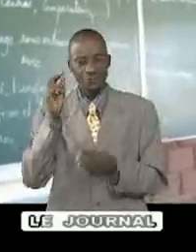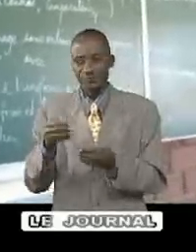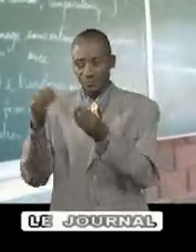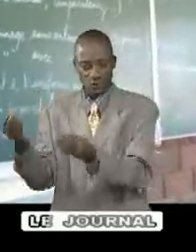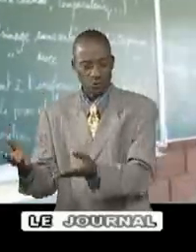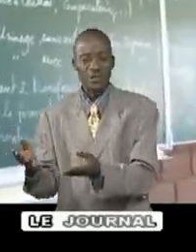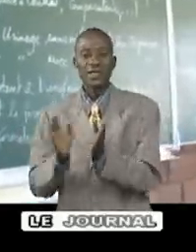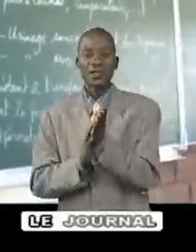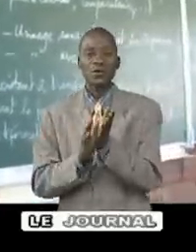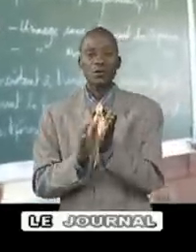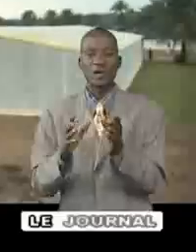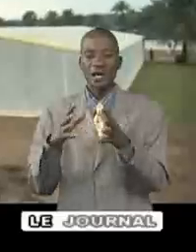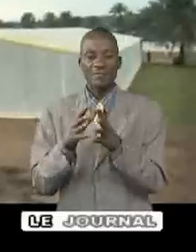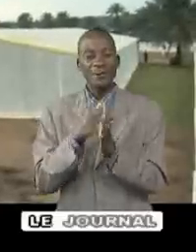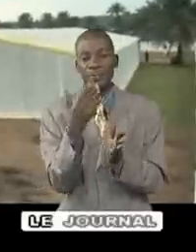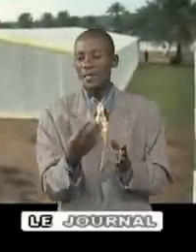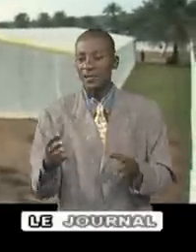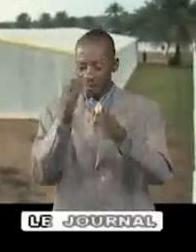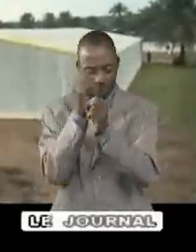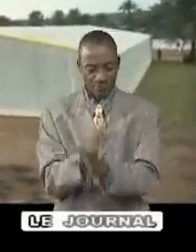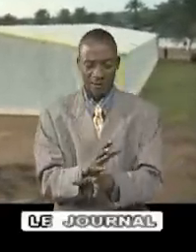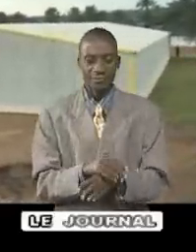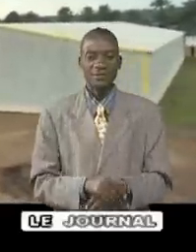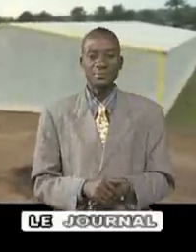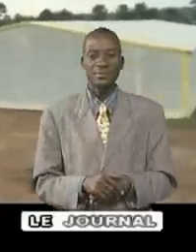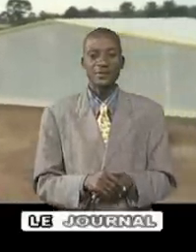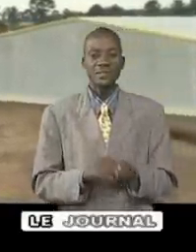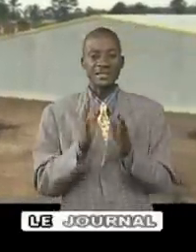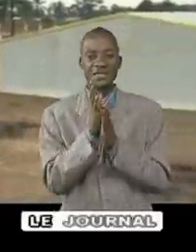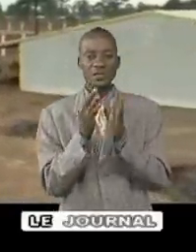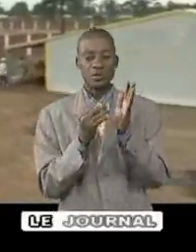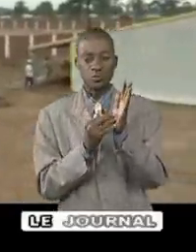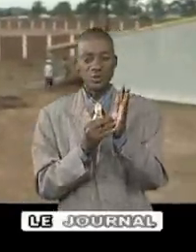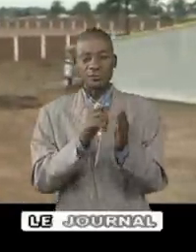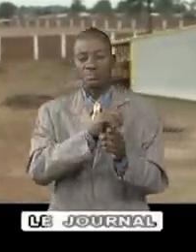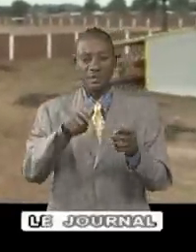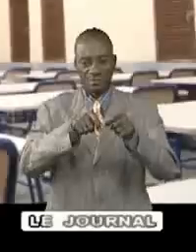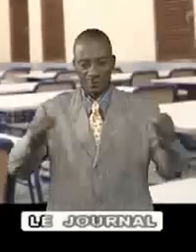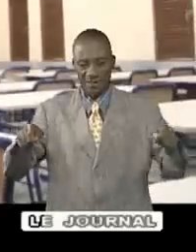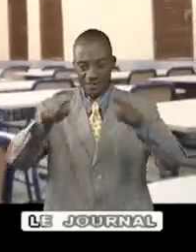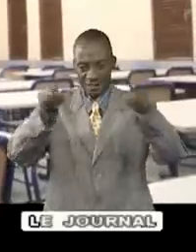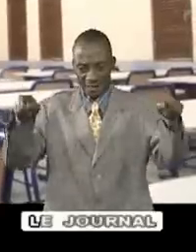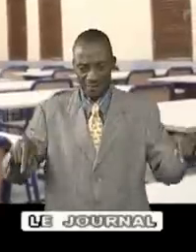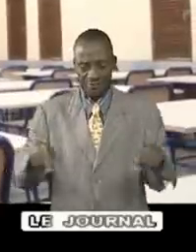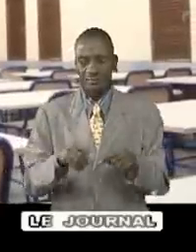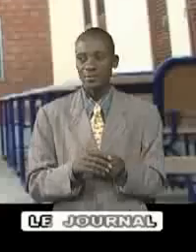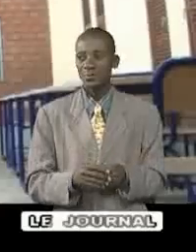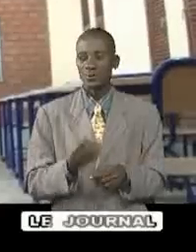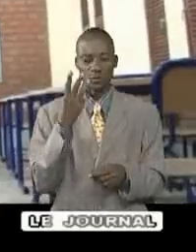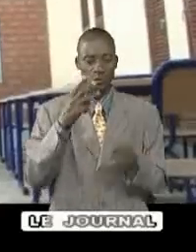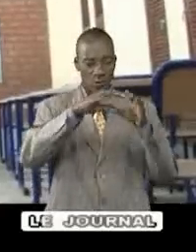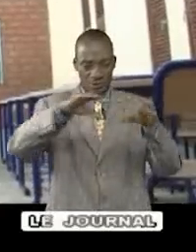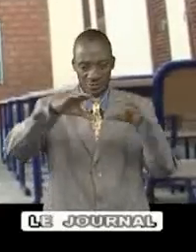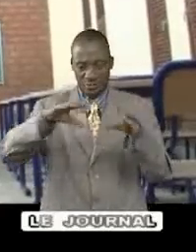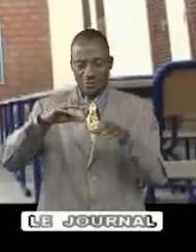des ouvriers qualifiés. Construite sur 18 000 m², cette école est constituée de 3 blocs de 8 classes